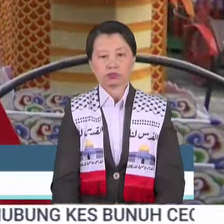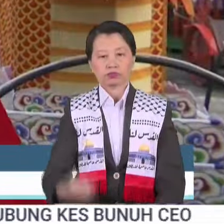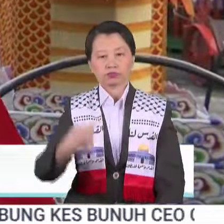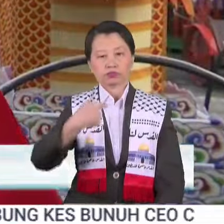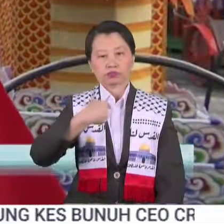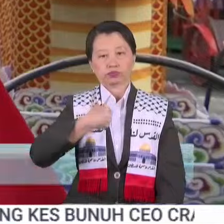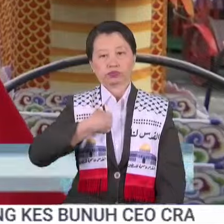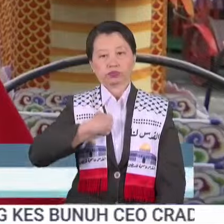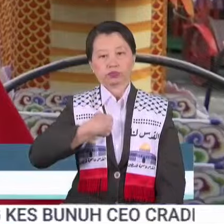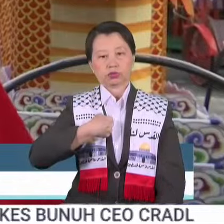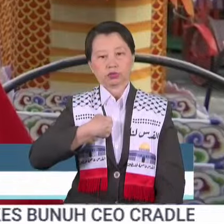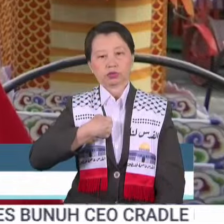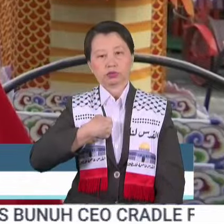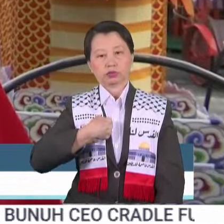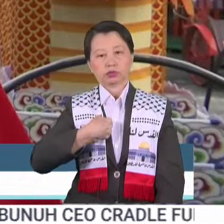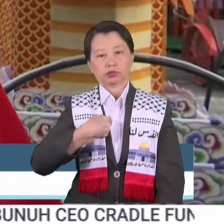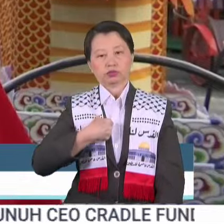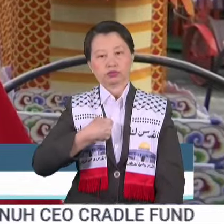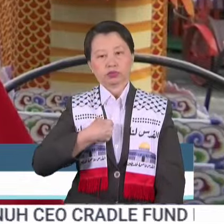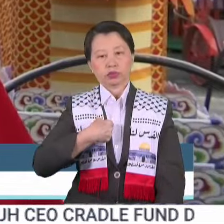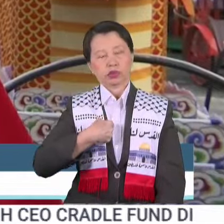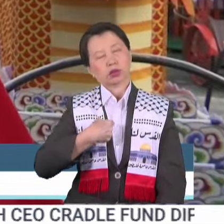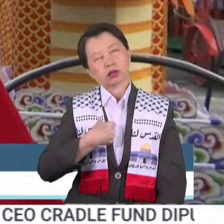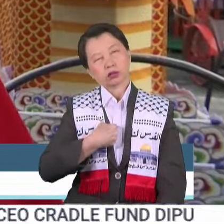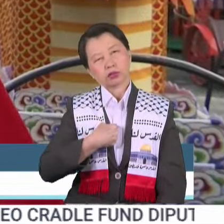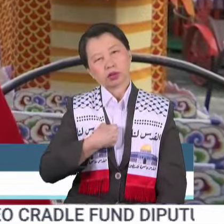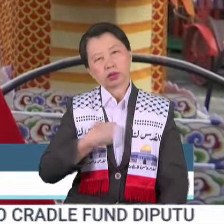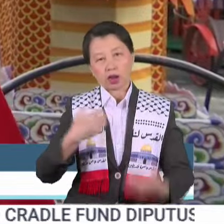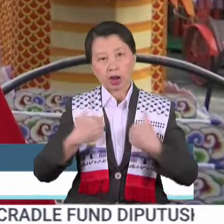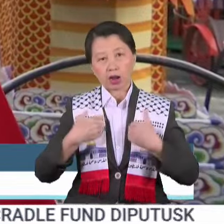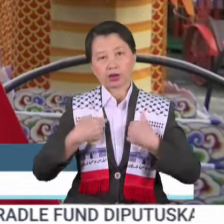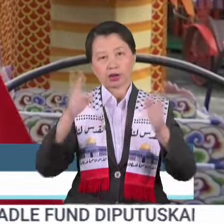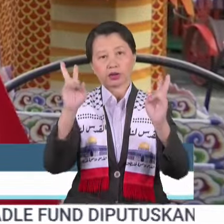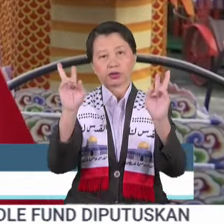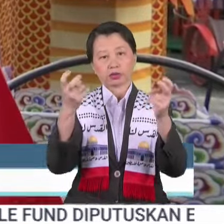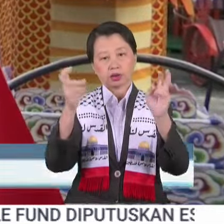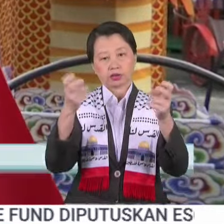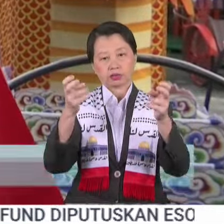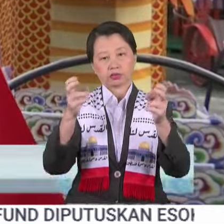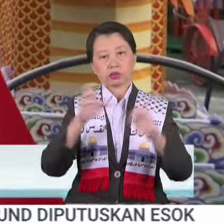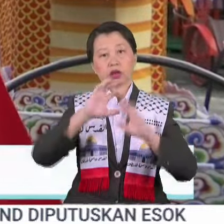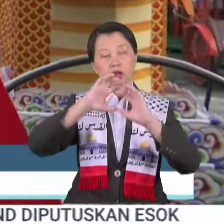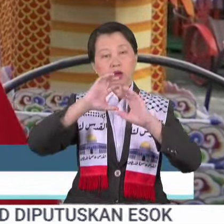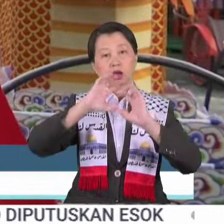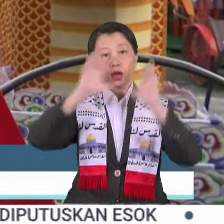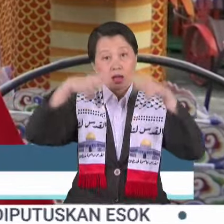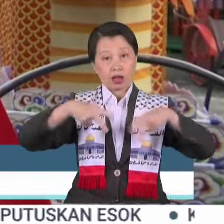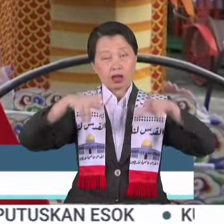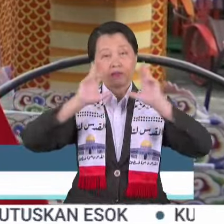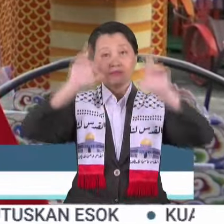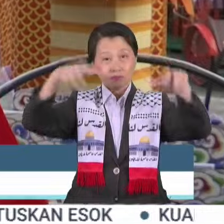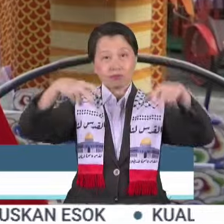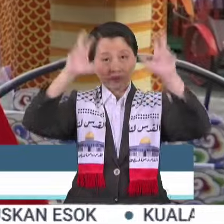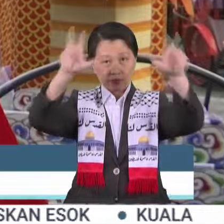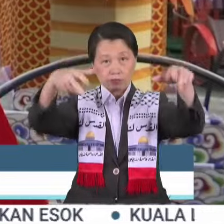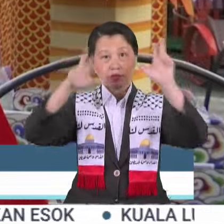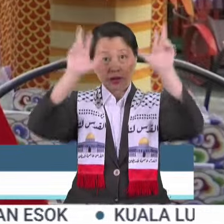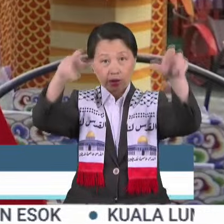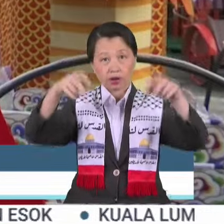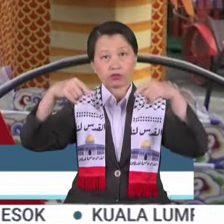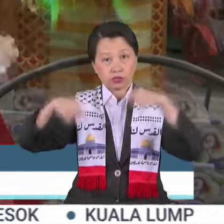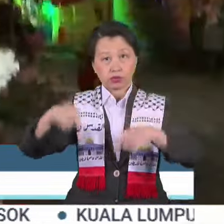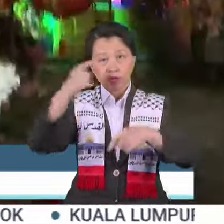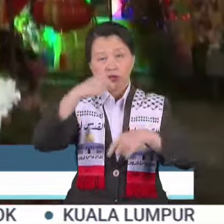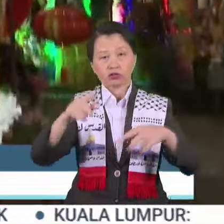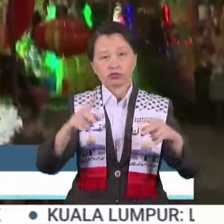Saya ada macam tajuk dia, naga ini. Sebab tempat pelancongan